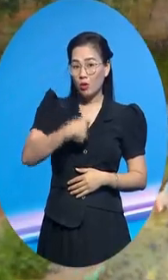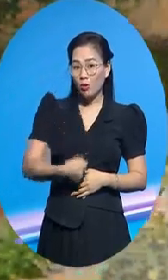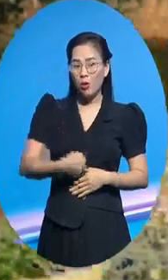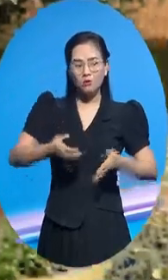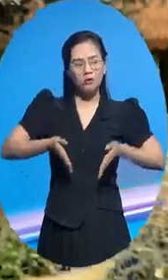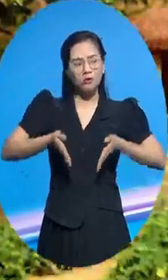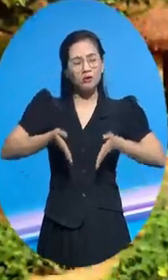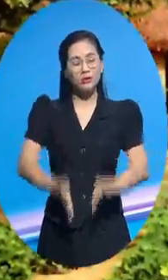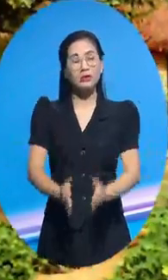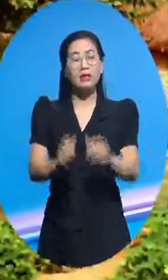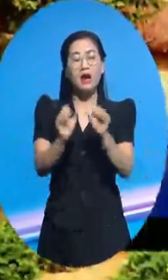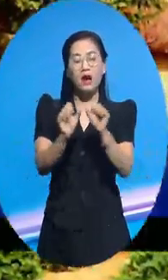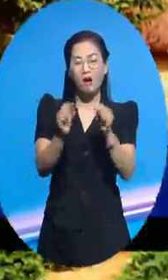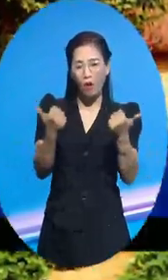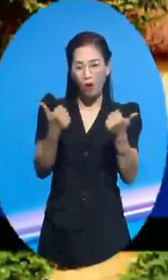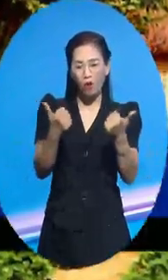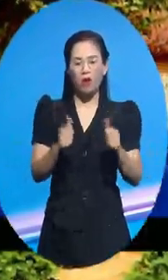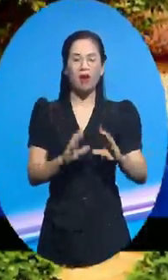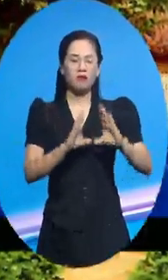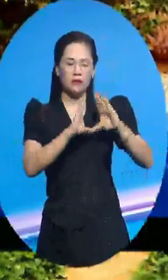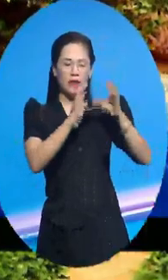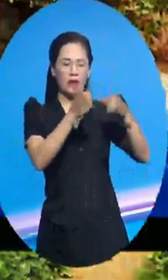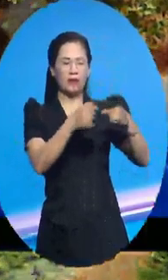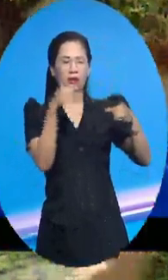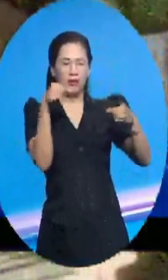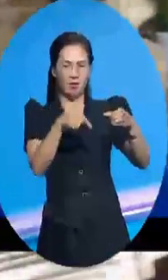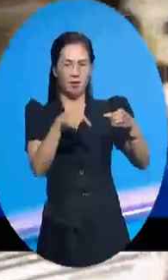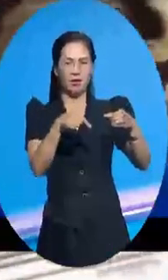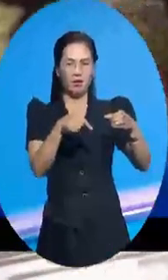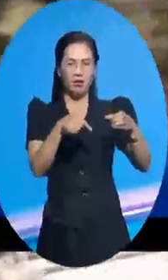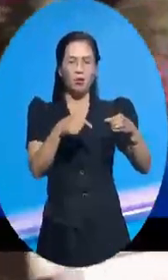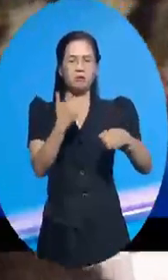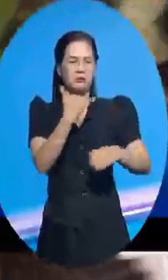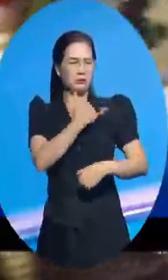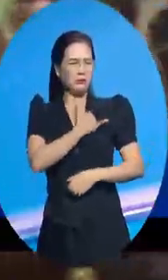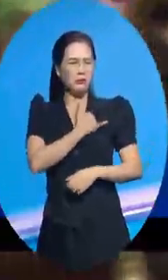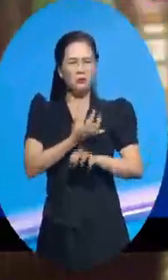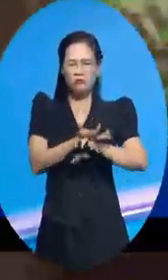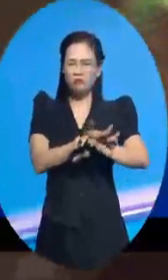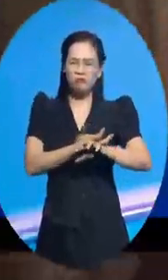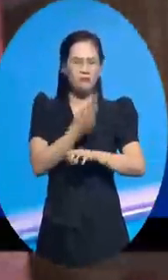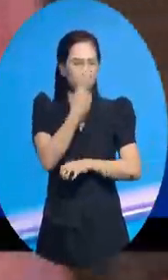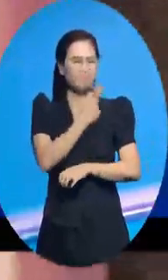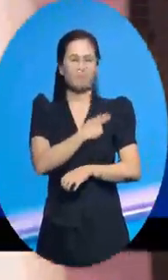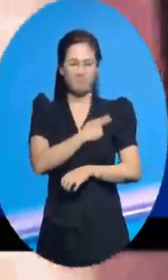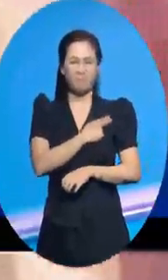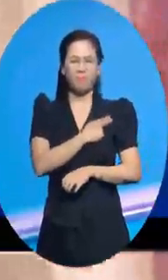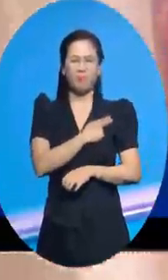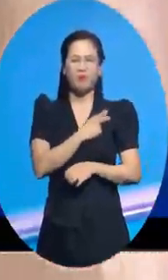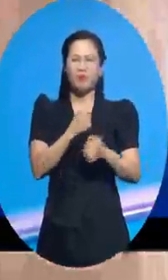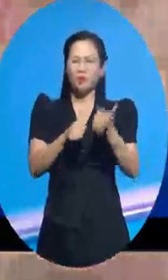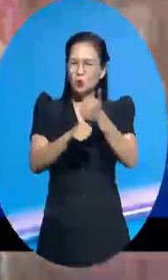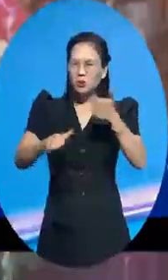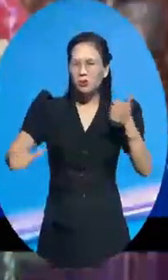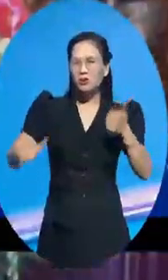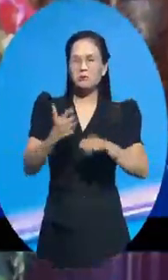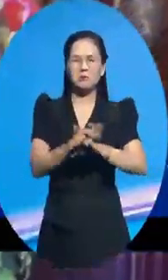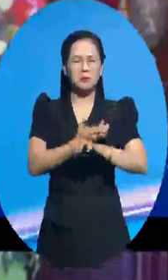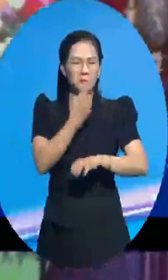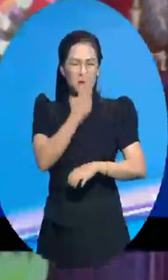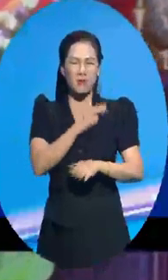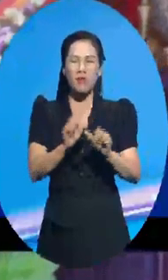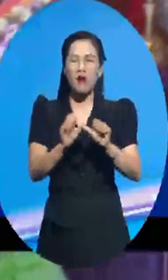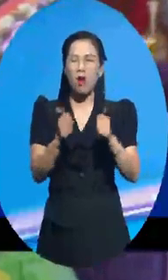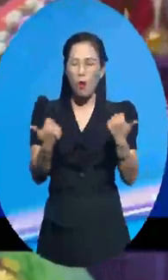Chủ tịch Hồ Chí Minh sinh ra trong một gia đình nhà nho yêu nước tại làng Kim Liên, huyện Nam Đàn, tỉnh Nghệ